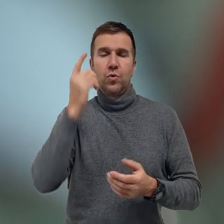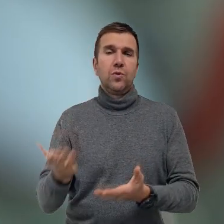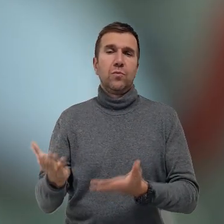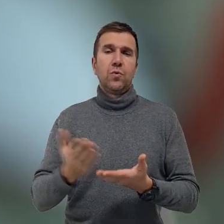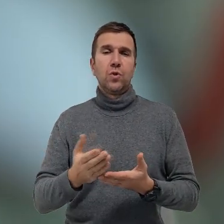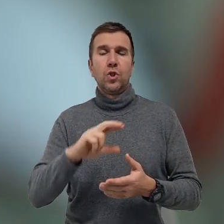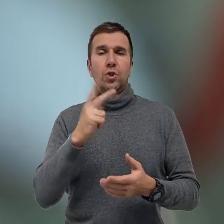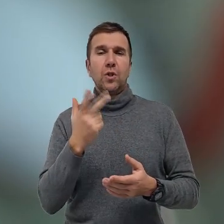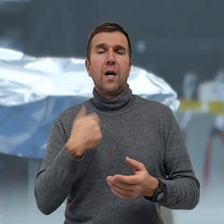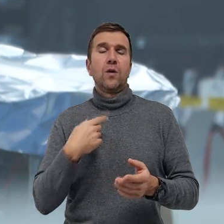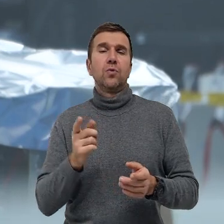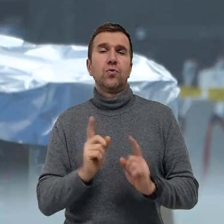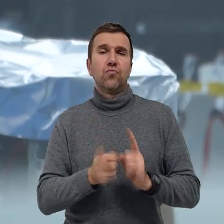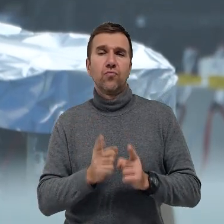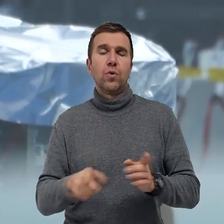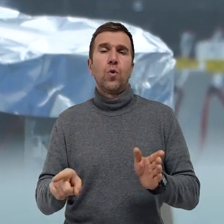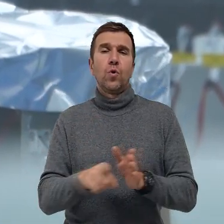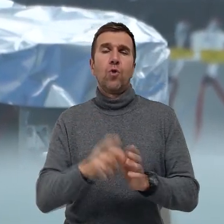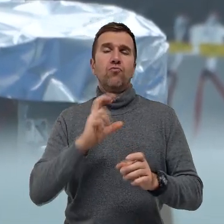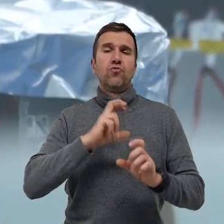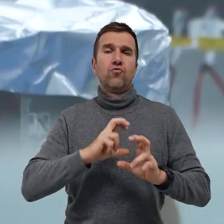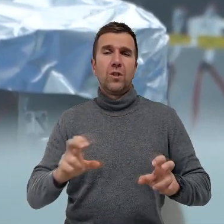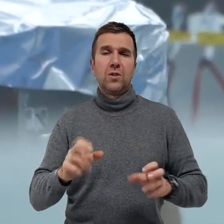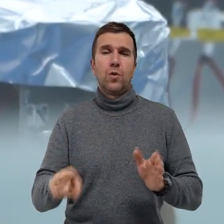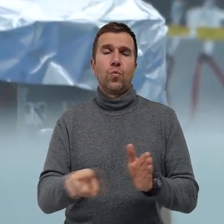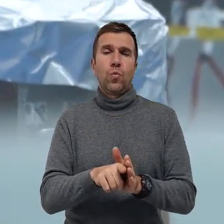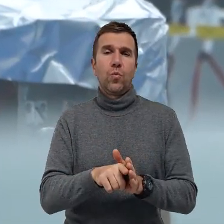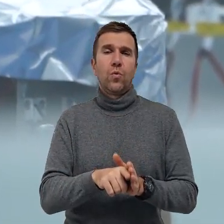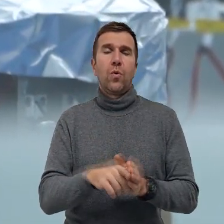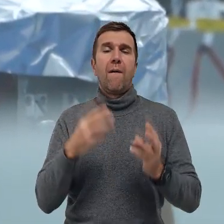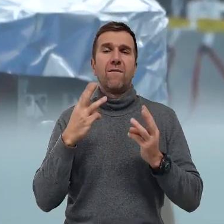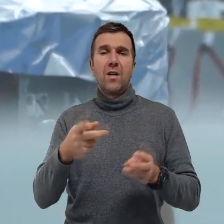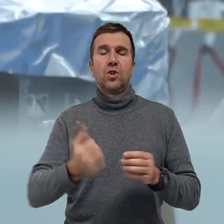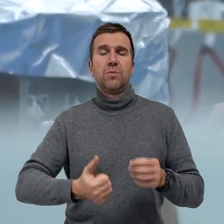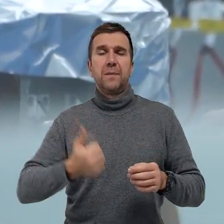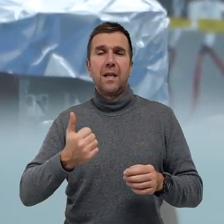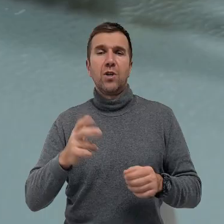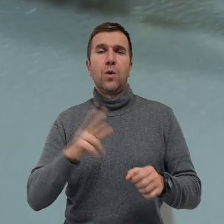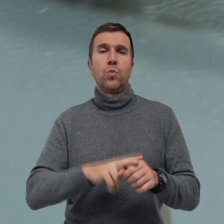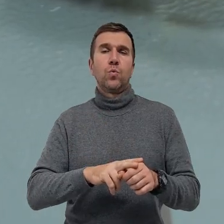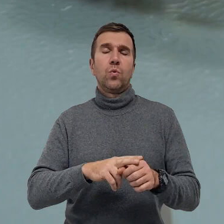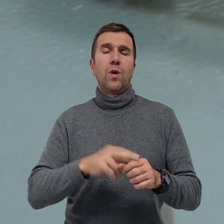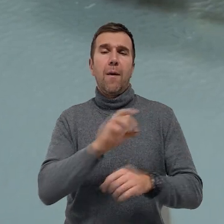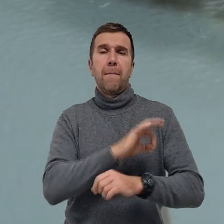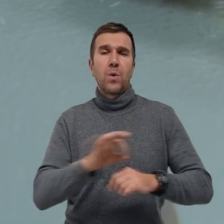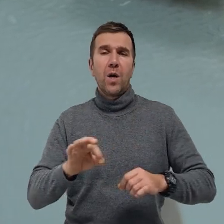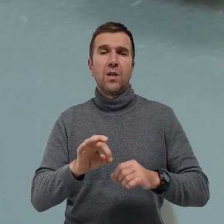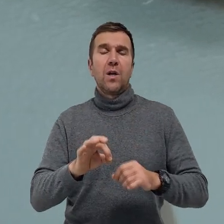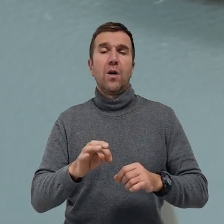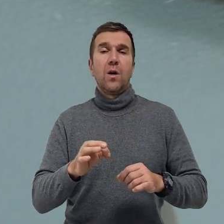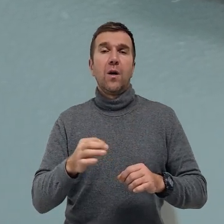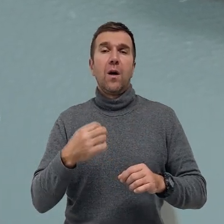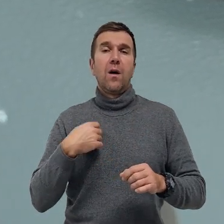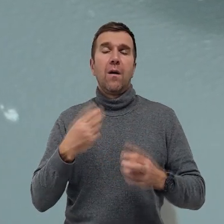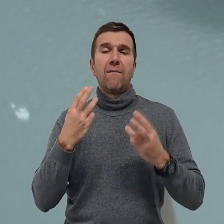i trzeci aspekt, no to jak zdążyć z tym wszystkim o czasie. I tu jest ta ważna rola menedżera, który projekt oparty